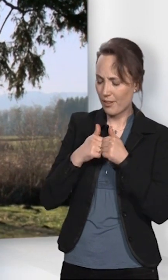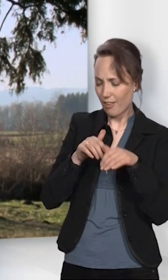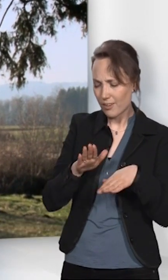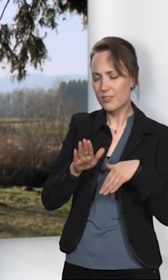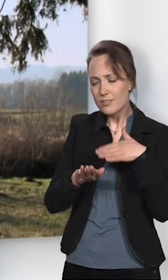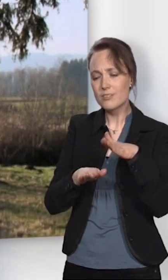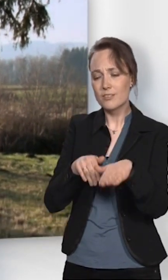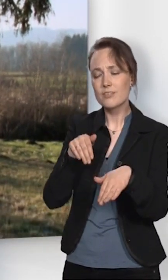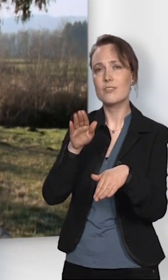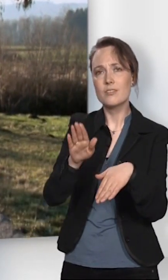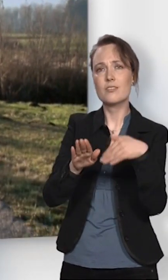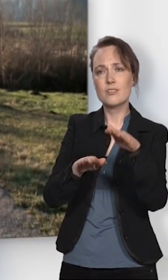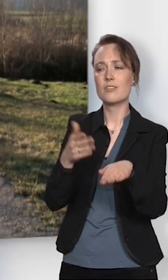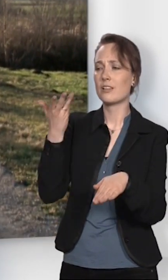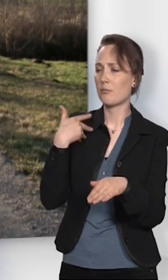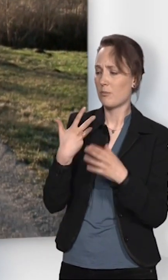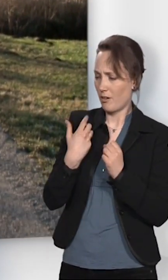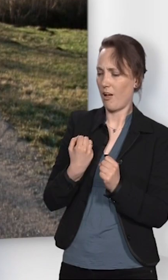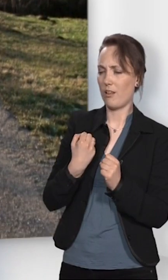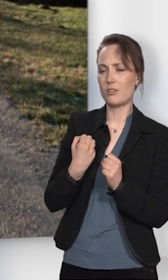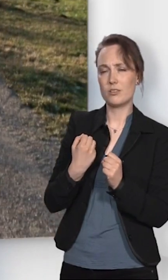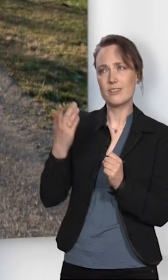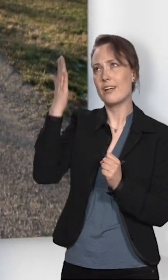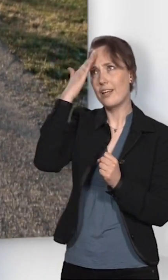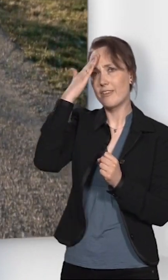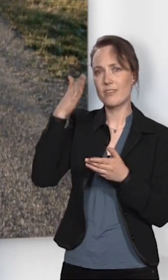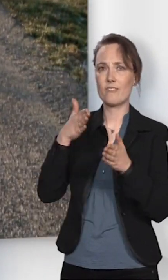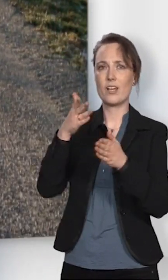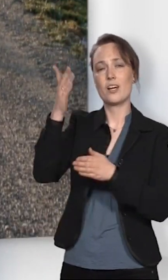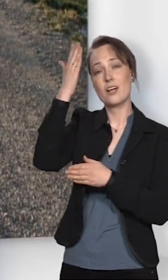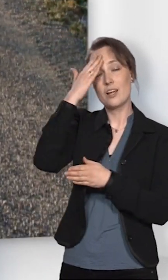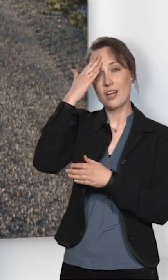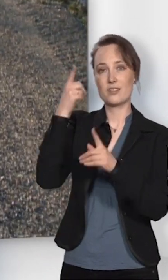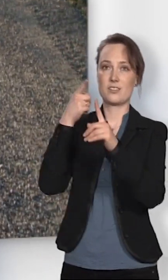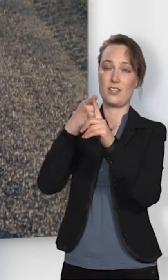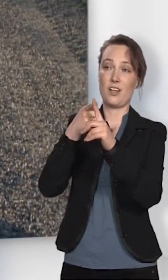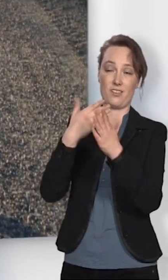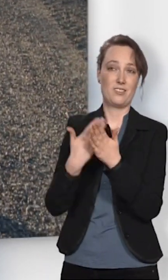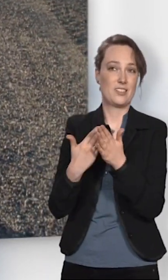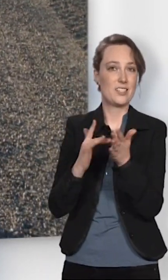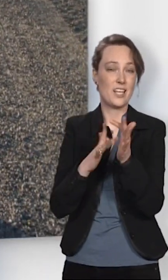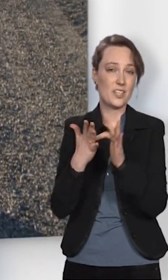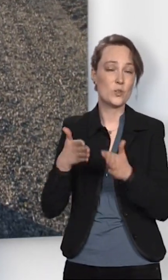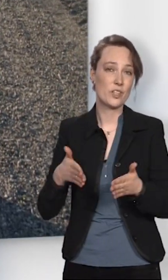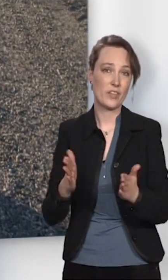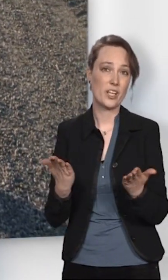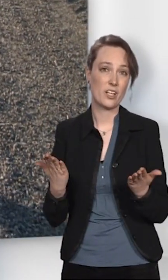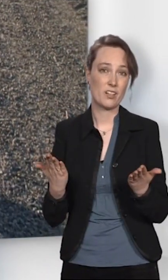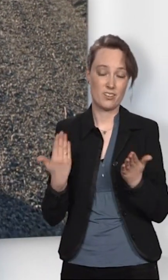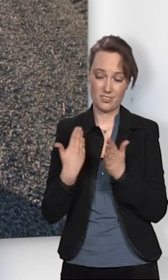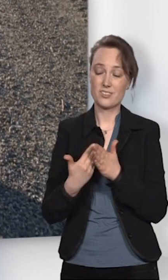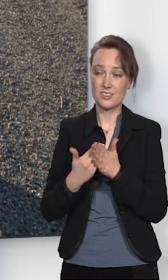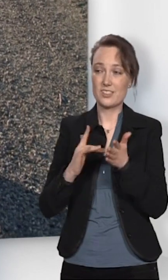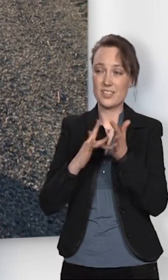Halt und er kennt den Weg und das Ziel. So ist es auf dem Jesusweg. So ist es auf dem